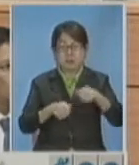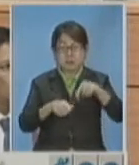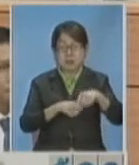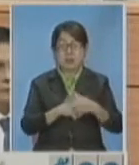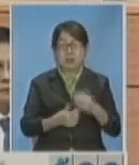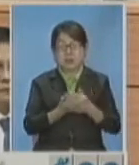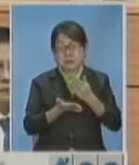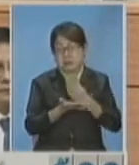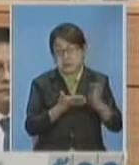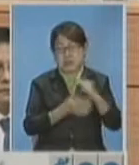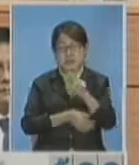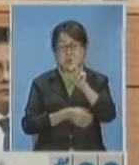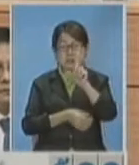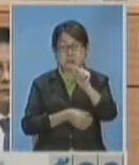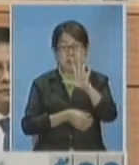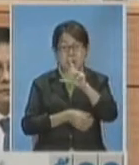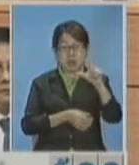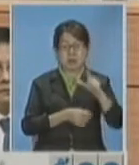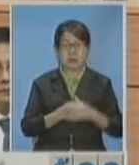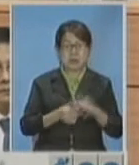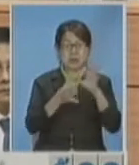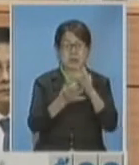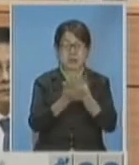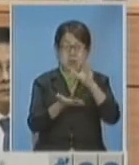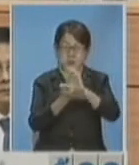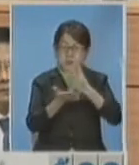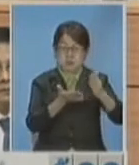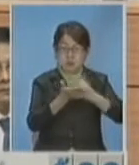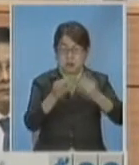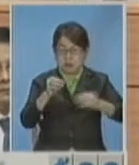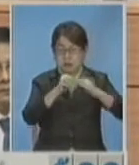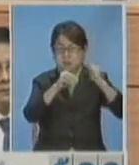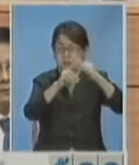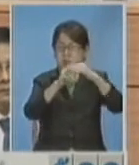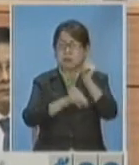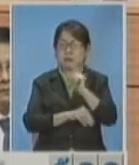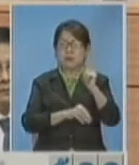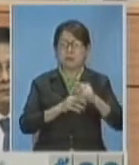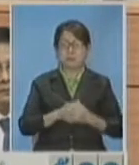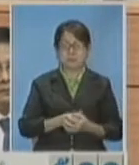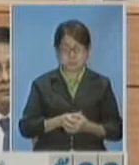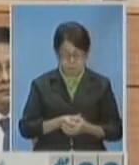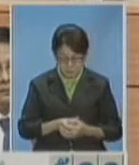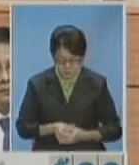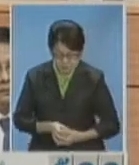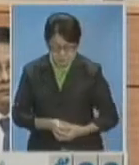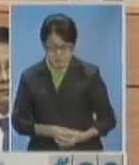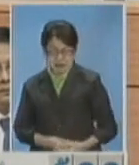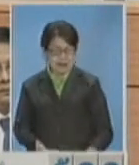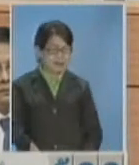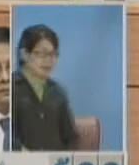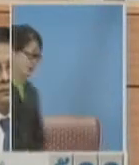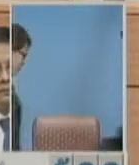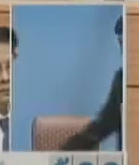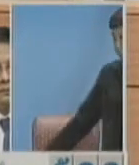เป็นเงินถึง25ล้านบาทนี่คือเงินงบประมาณที่เปลี่ยนแปลงงบประมาณมาทำทั้งสิ้นซึ่งสอว่าเป็นไปในทาง